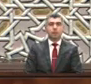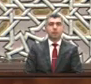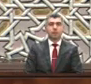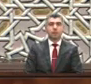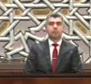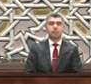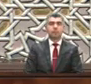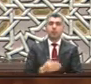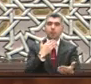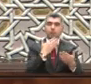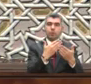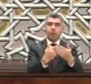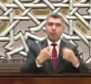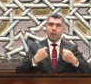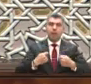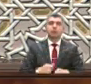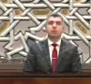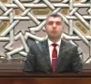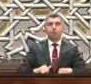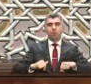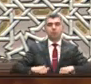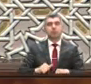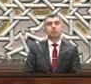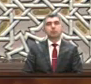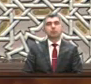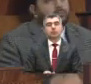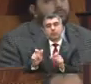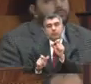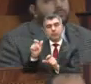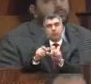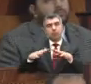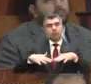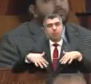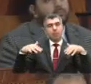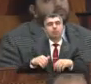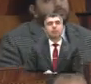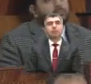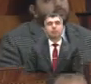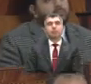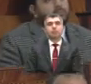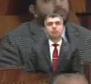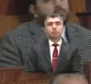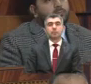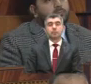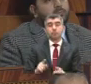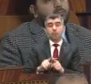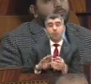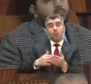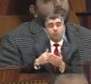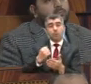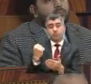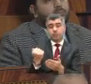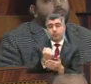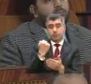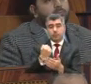محترم. شكرا سيد الرئيس، سيد الوزير المحترم، السادة النواب والنائبات المحترمون. إن طولا انتظار إنجاز